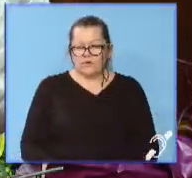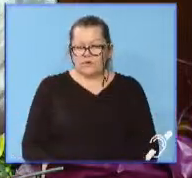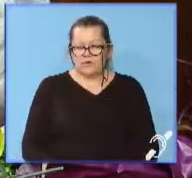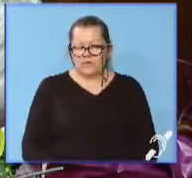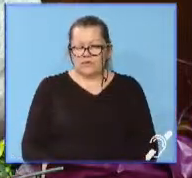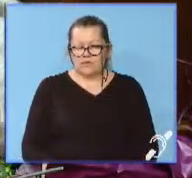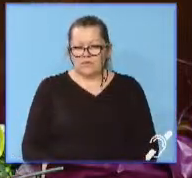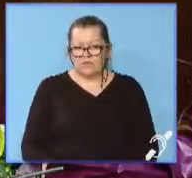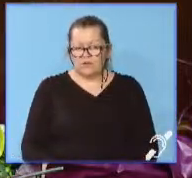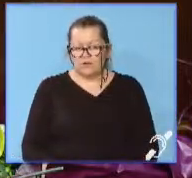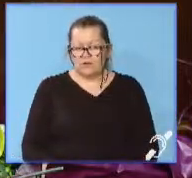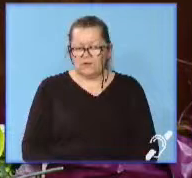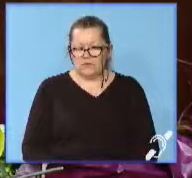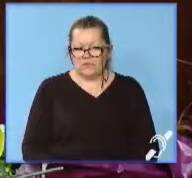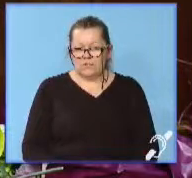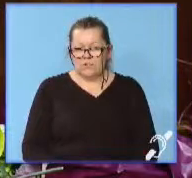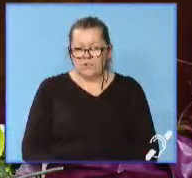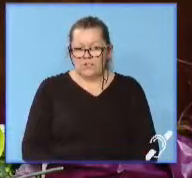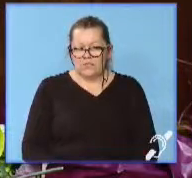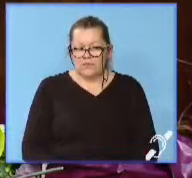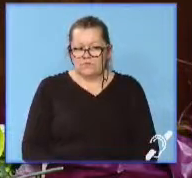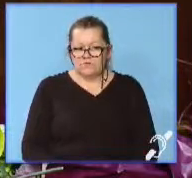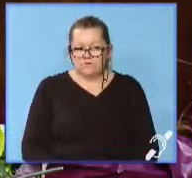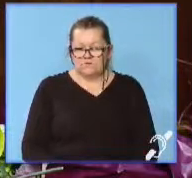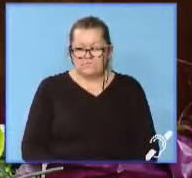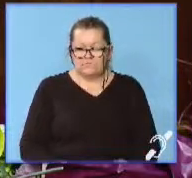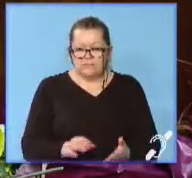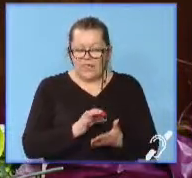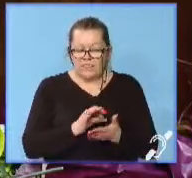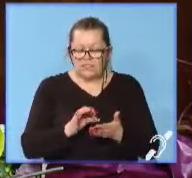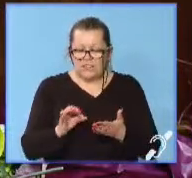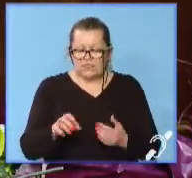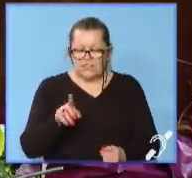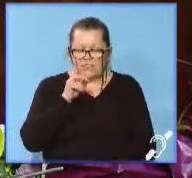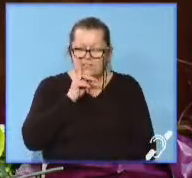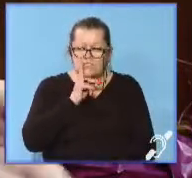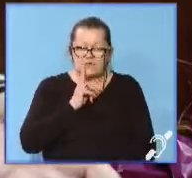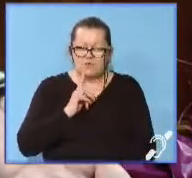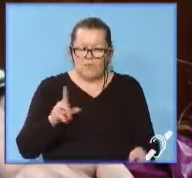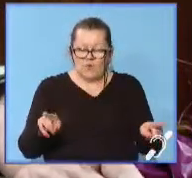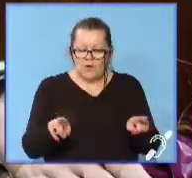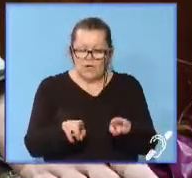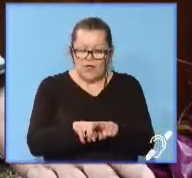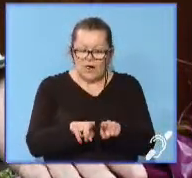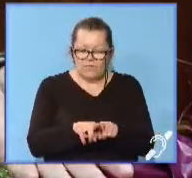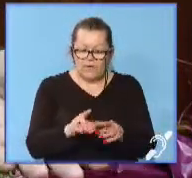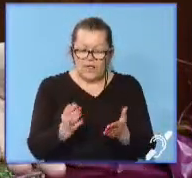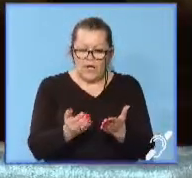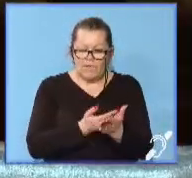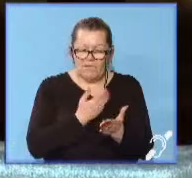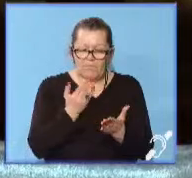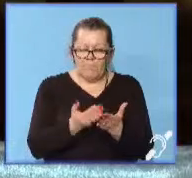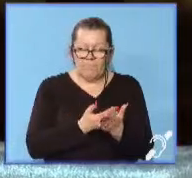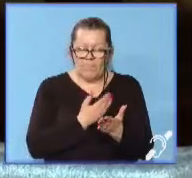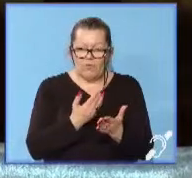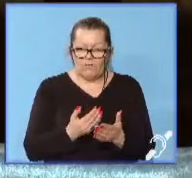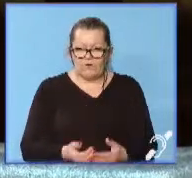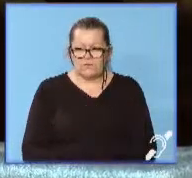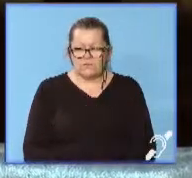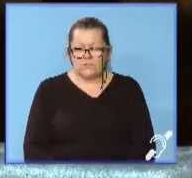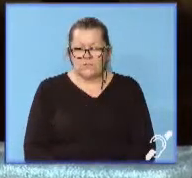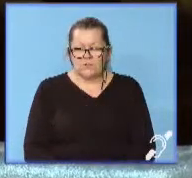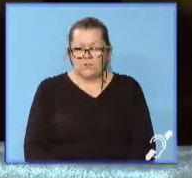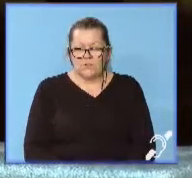vrem să dăm citate Să arătăm ce a zis ăla ce a zis ăla ce a zis ălălaltul și pierdem pe victimă